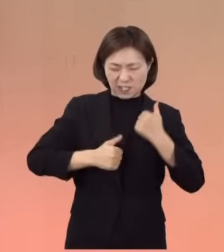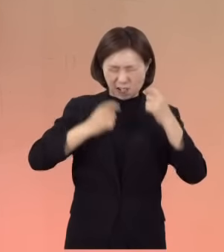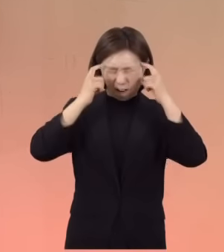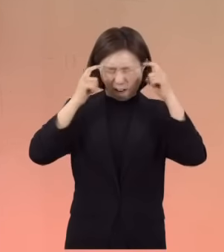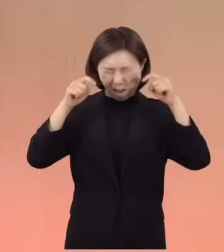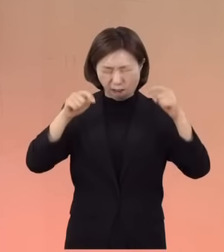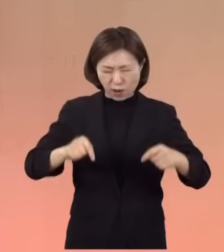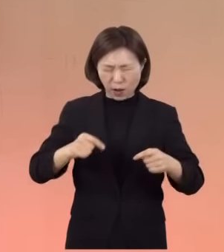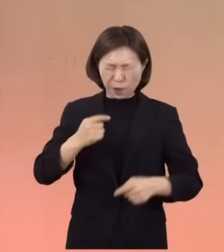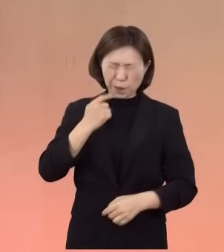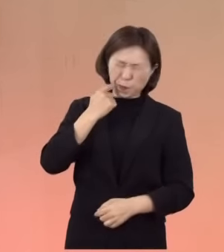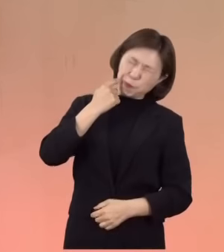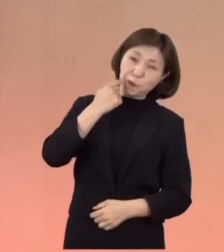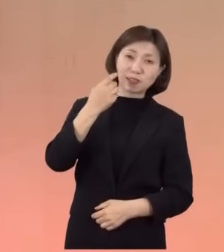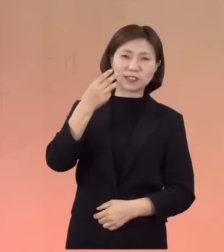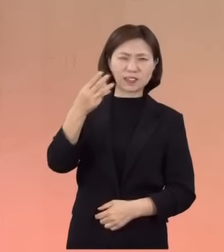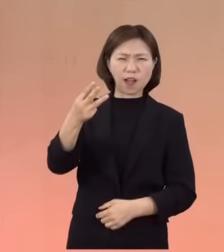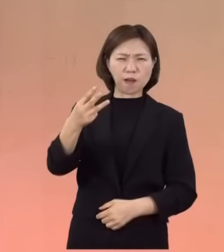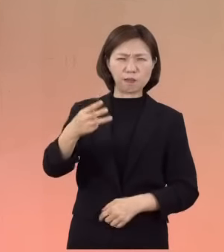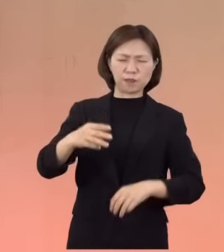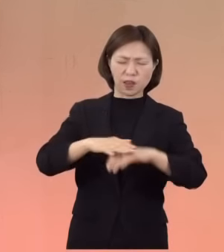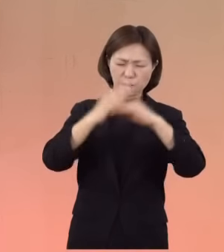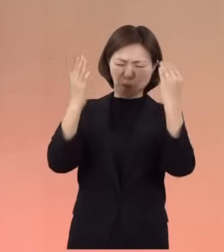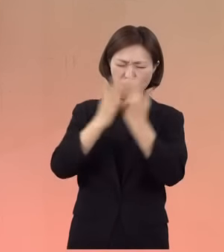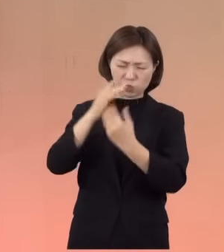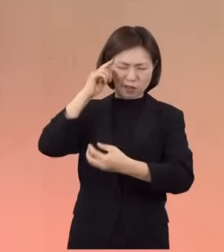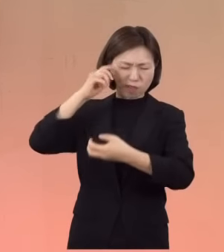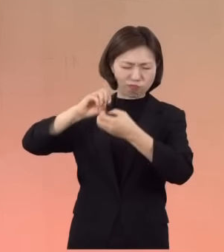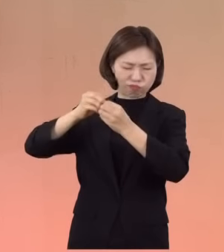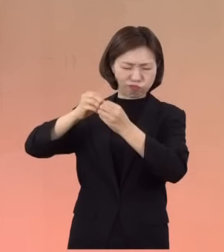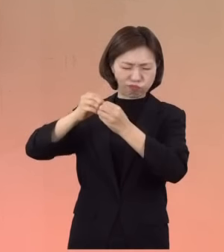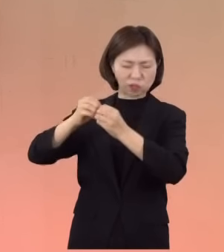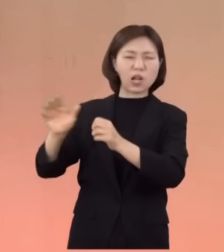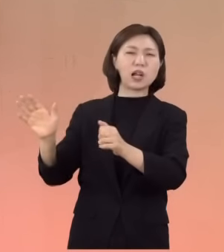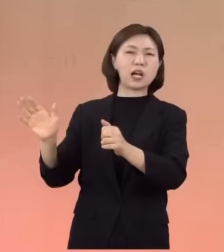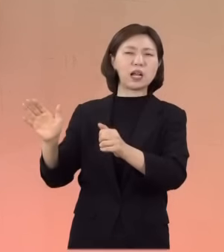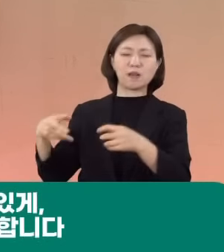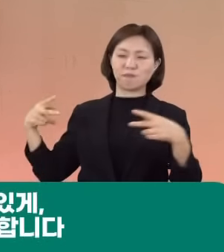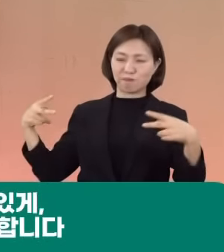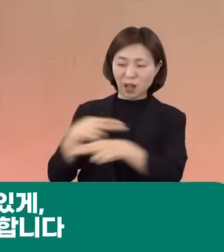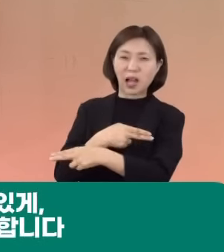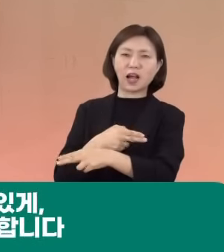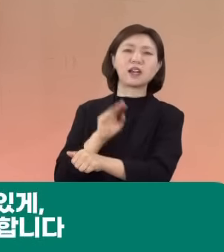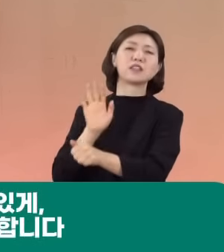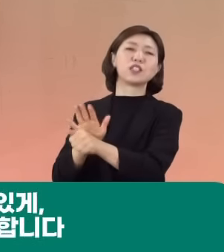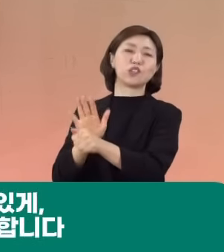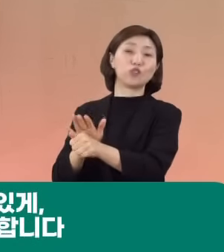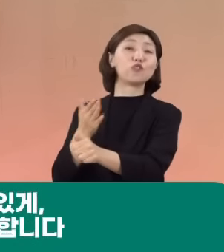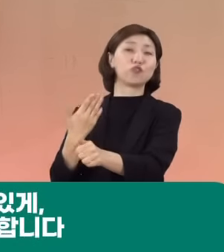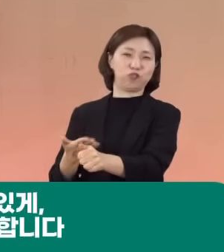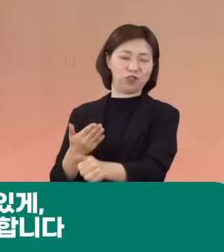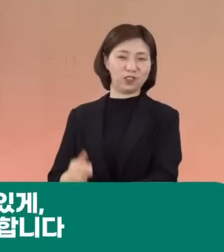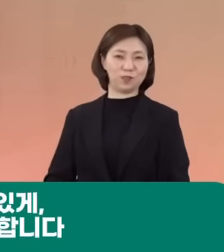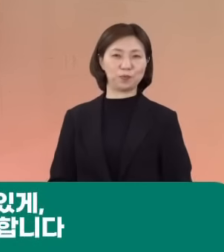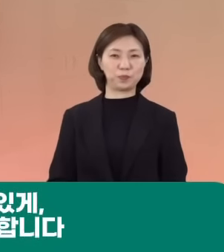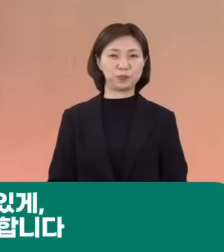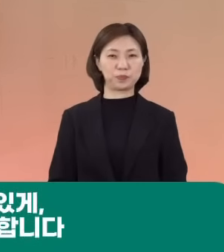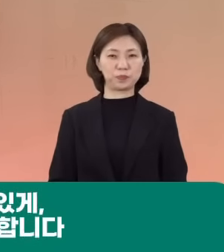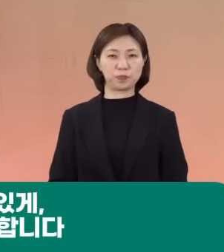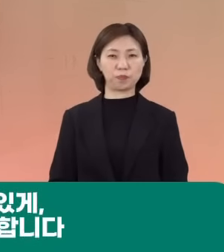성과 어리석음이란 번뇌 망상의 독을 치료해 주시는 분입니다